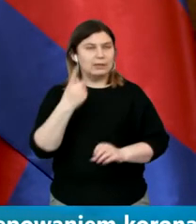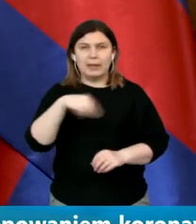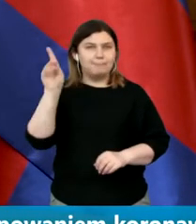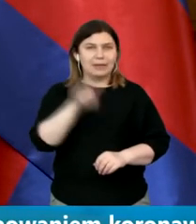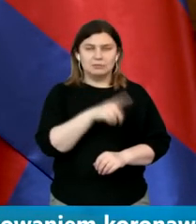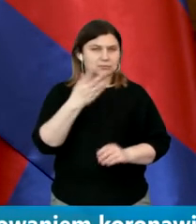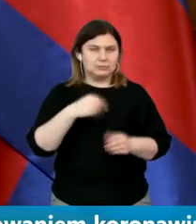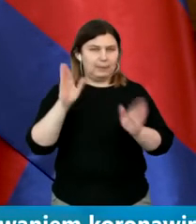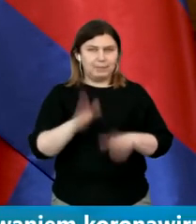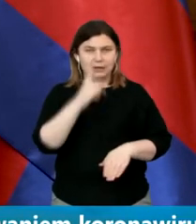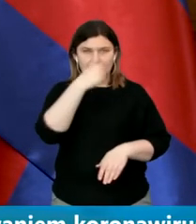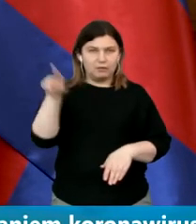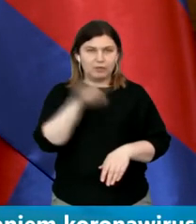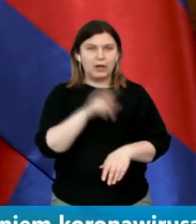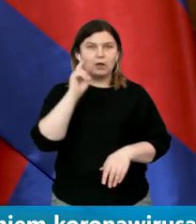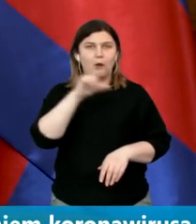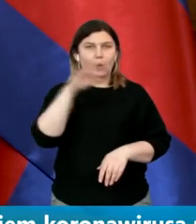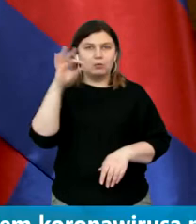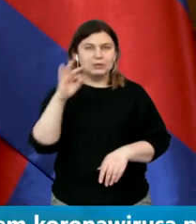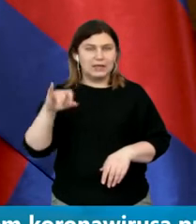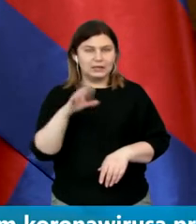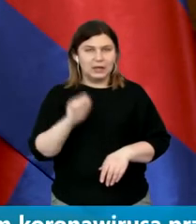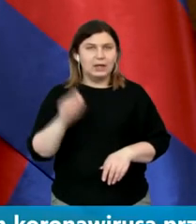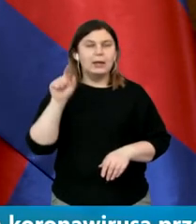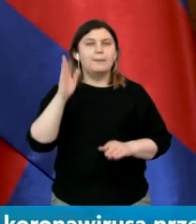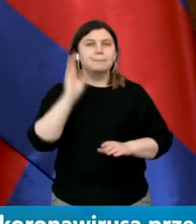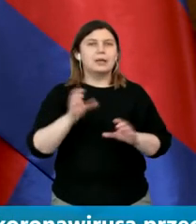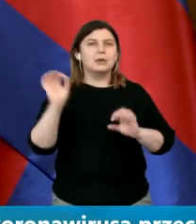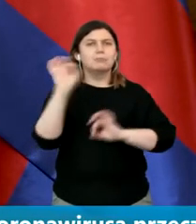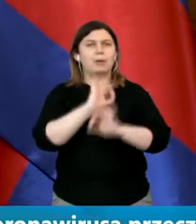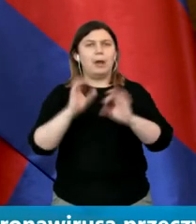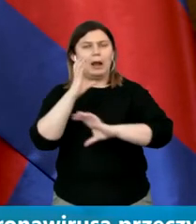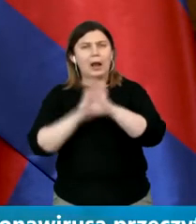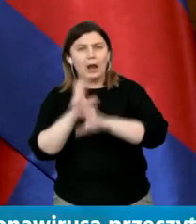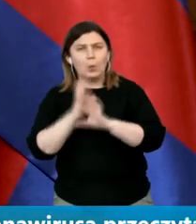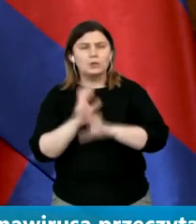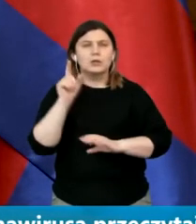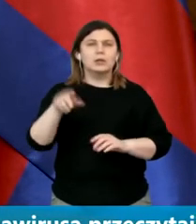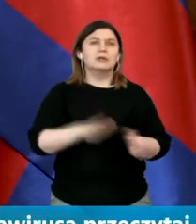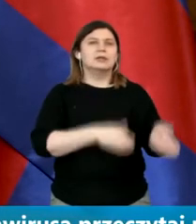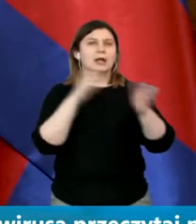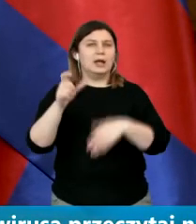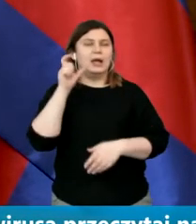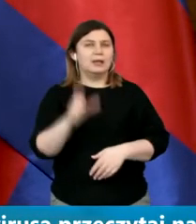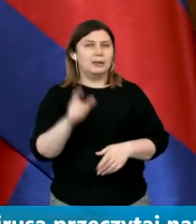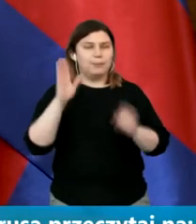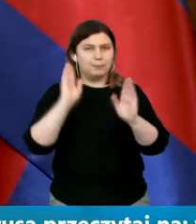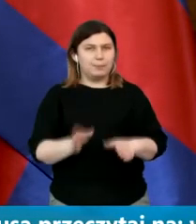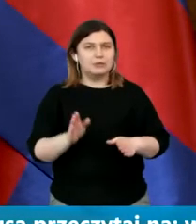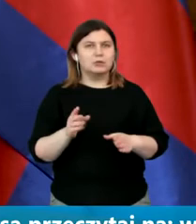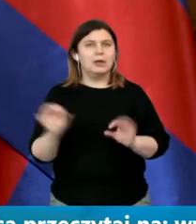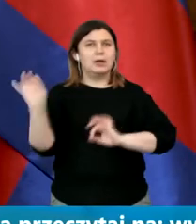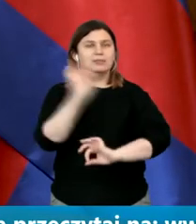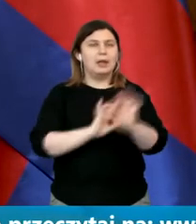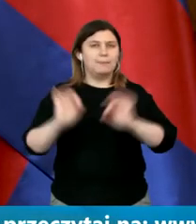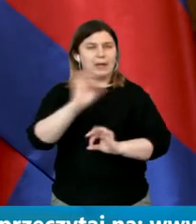pętla na Niebuszewie, natomiast nastąpią pewne modyfikacje w komunikacji autobusowej i oczywiście w kolejnym etapie będziemy również dokonywali